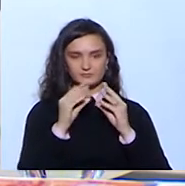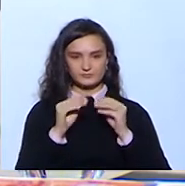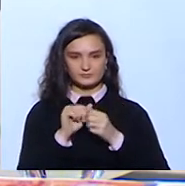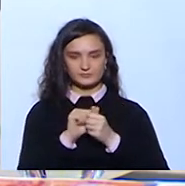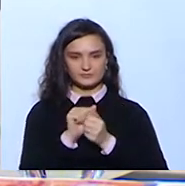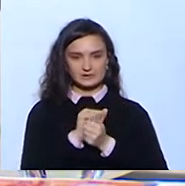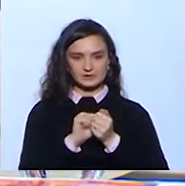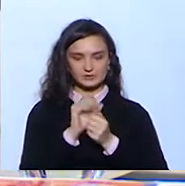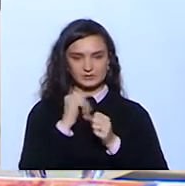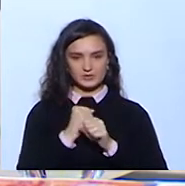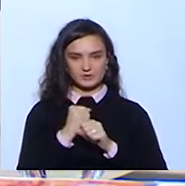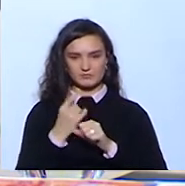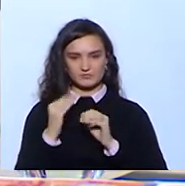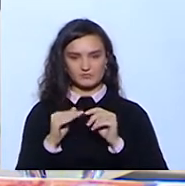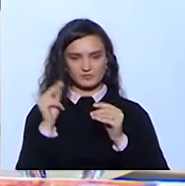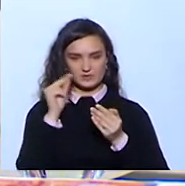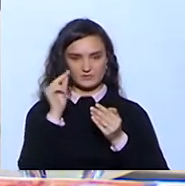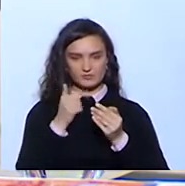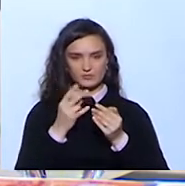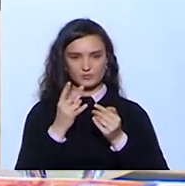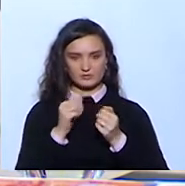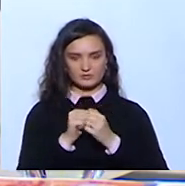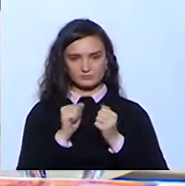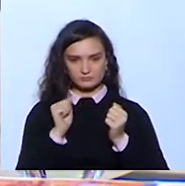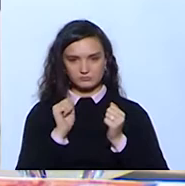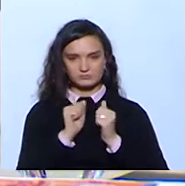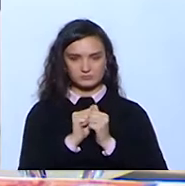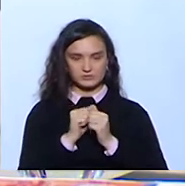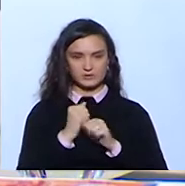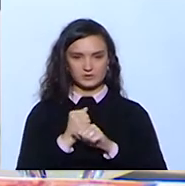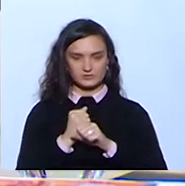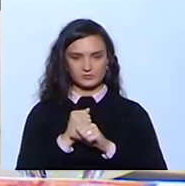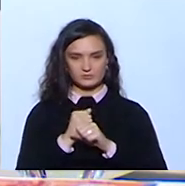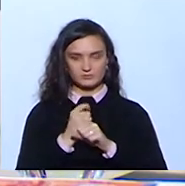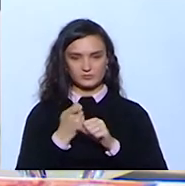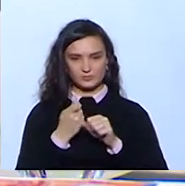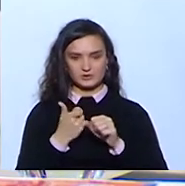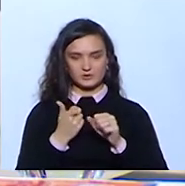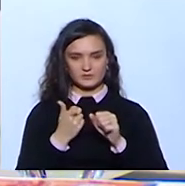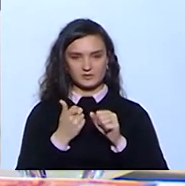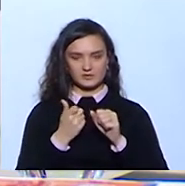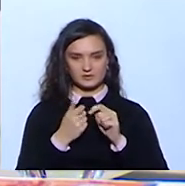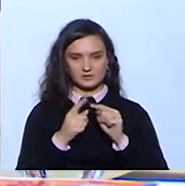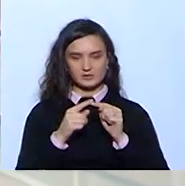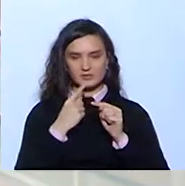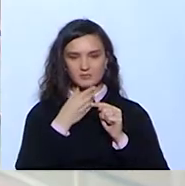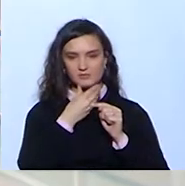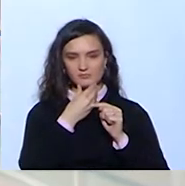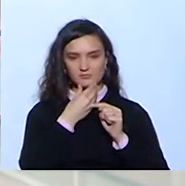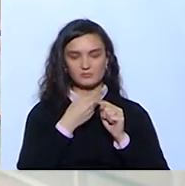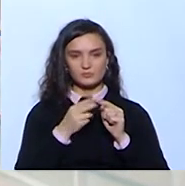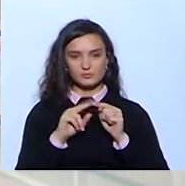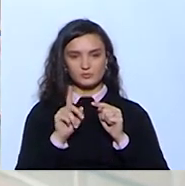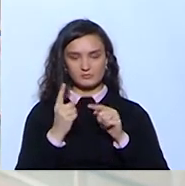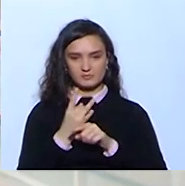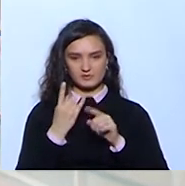მოძრაობებს, როდესაც აკეთებს ბავშვი, სწავლობს როგორ გახსნას და დახუროს პირი, მაგალითად, ოდნავ გაამოძრაოს ყბა და ასე შემდეგ, იმიტომ